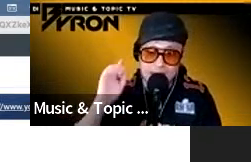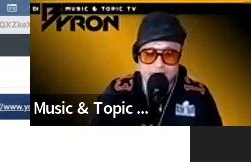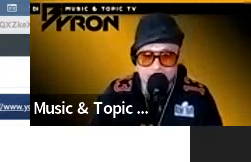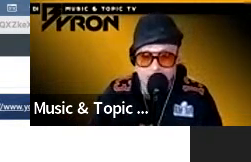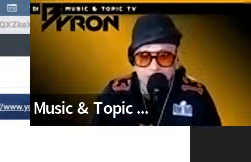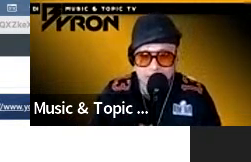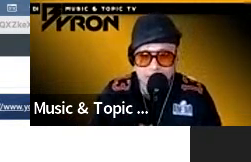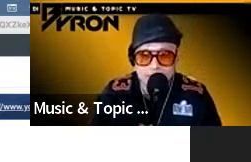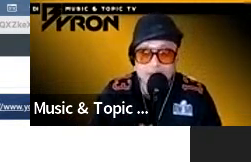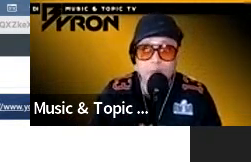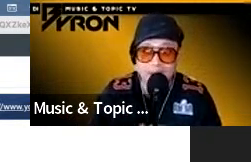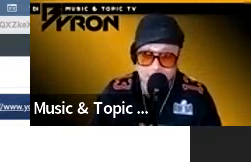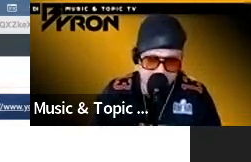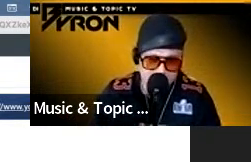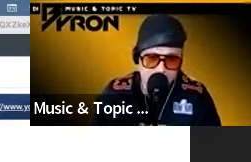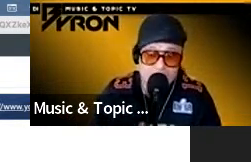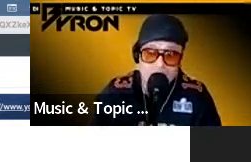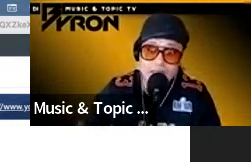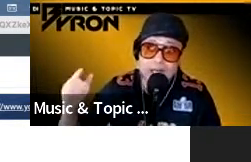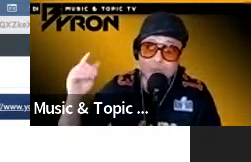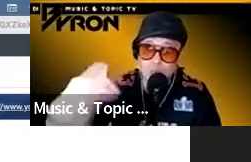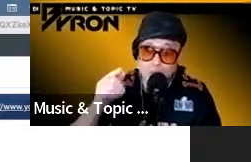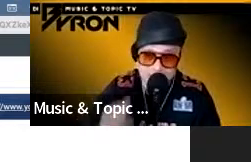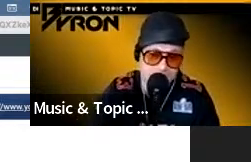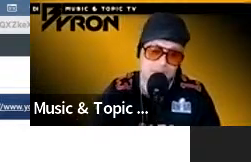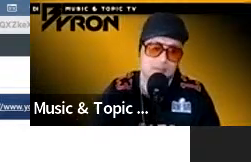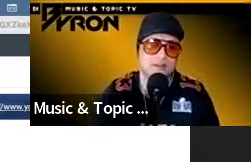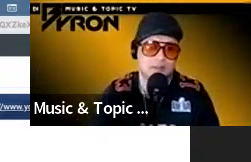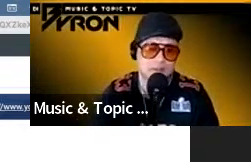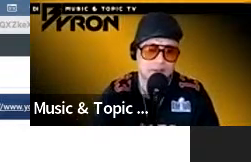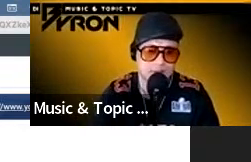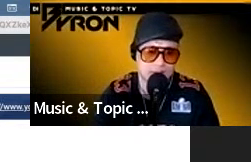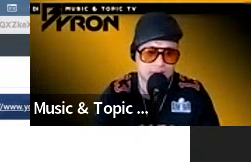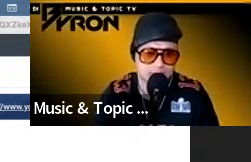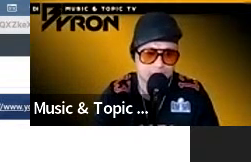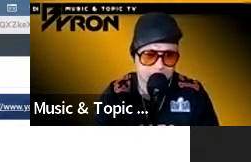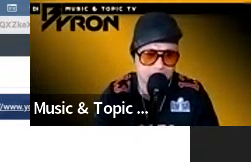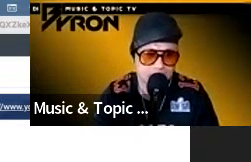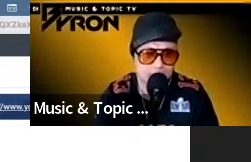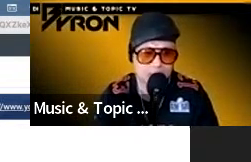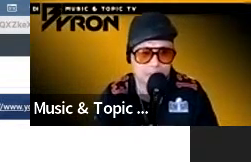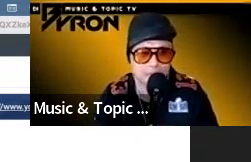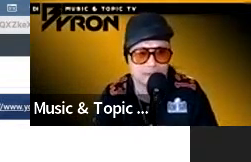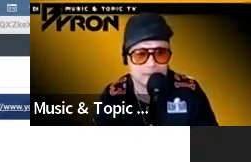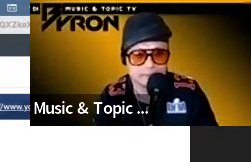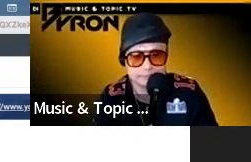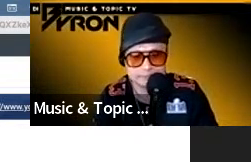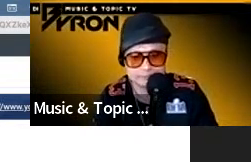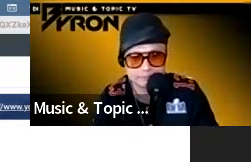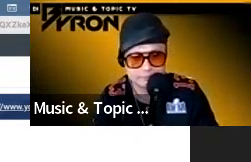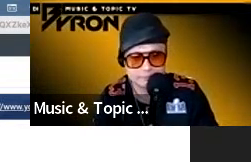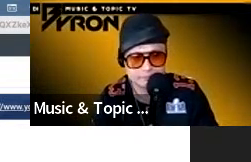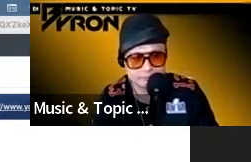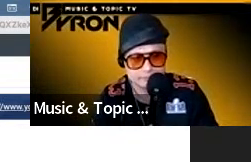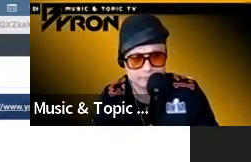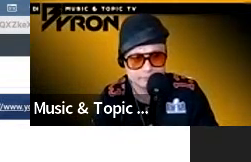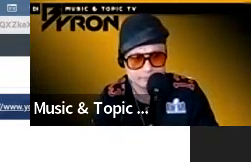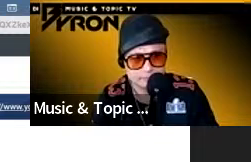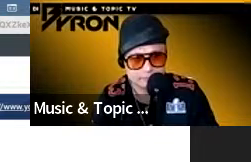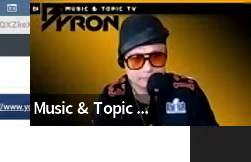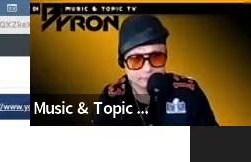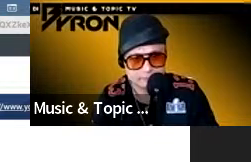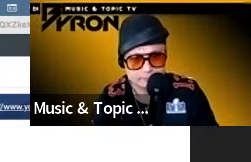ni Maharlika sa vlog niya. At kinasuhan siya. Pakinggan natin si Taltapuan. In 2002, when he